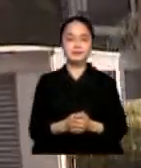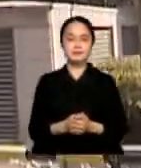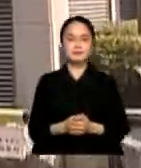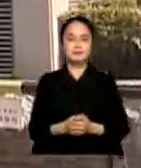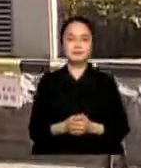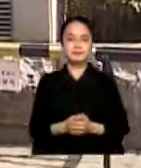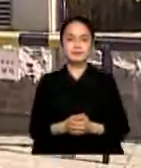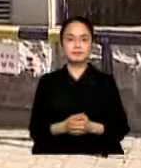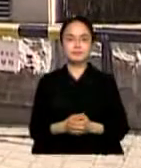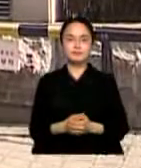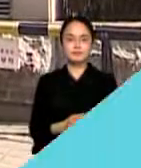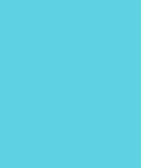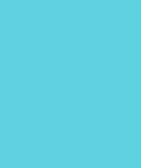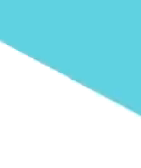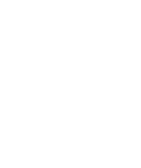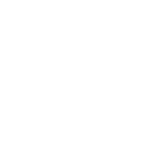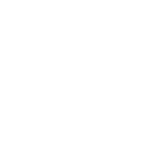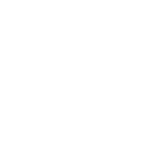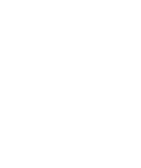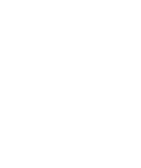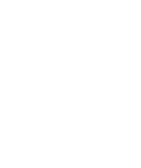tv 김동운 입니다